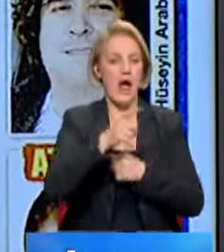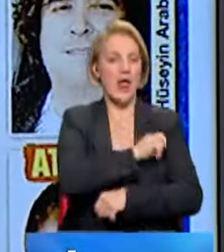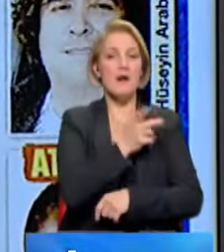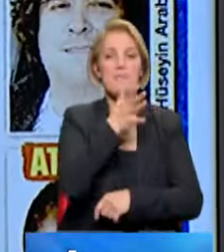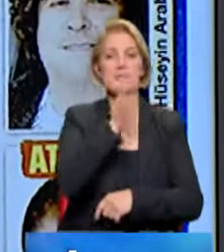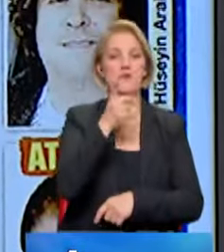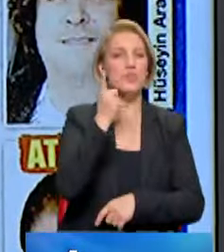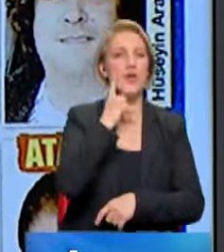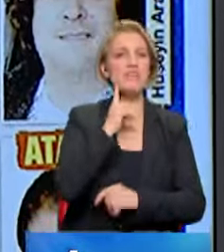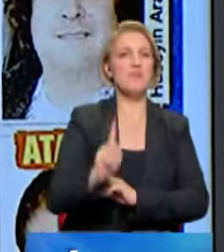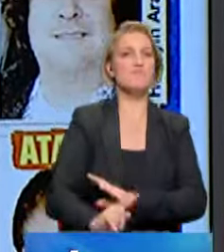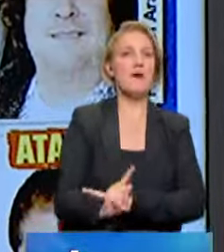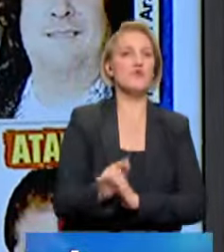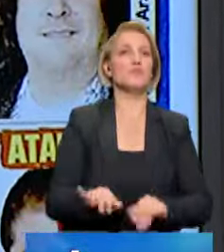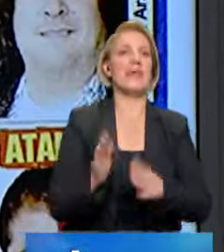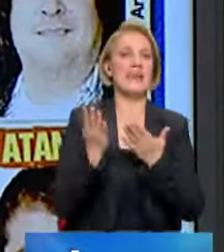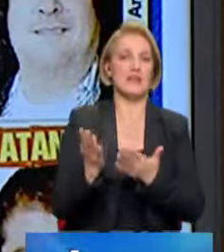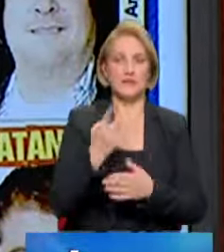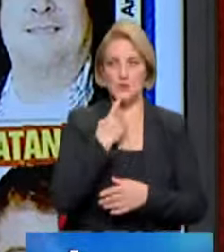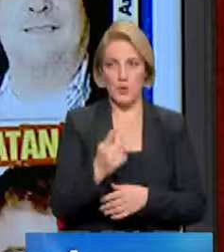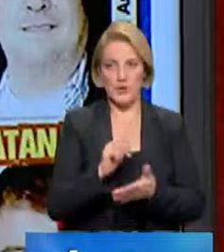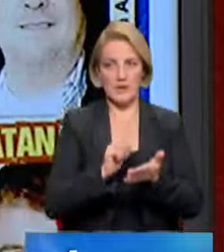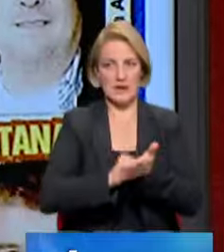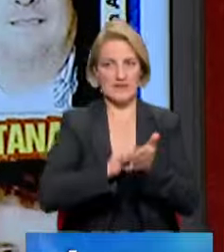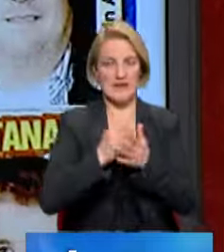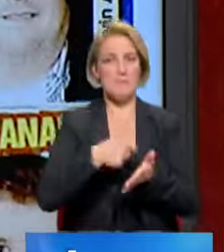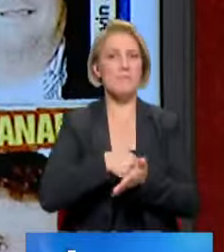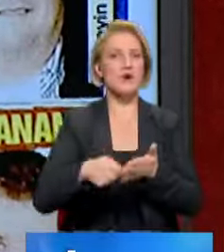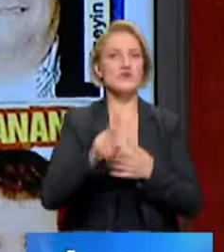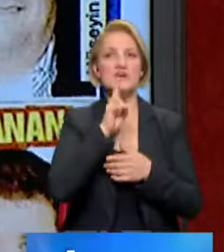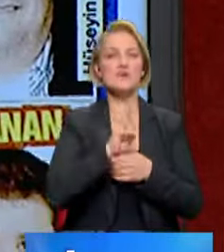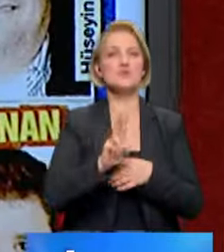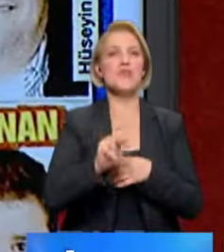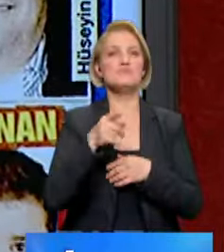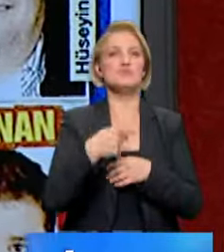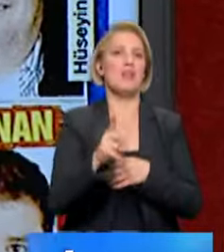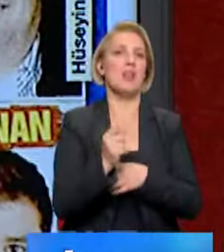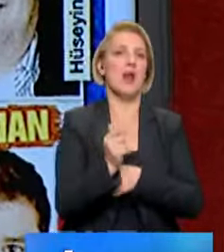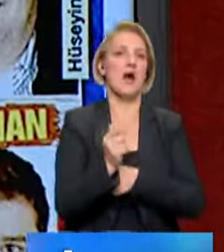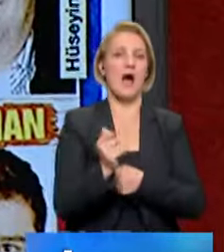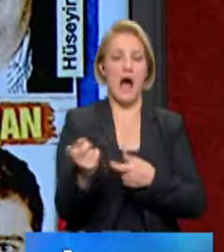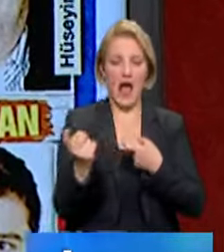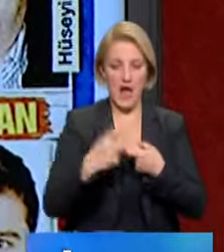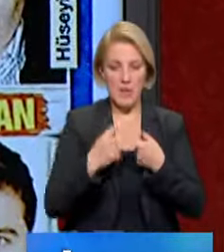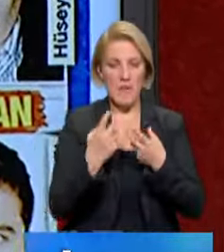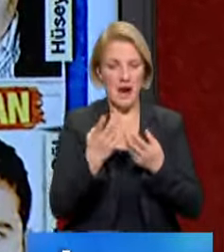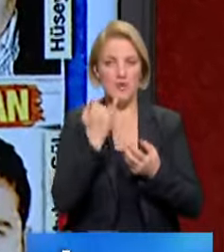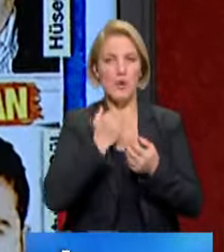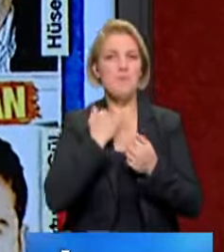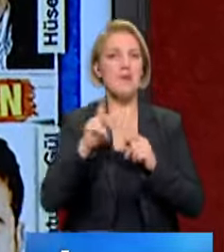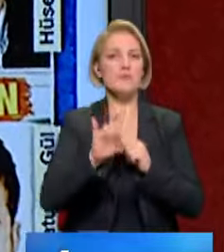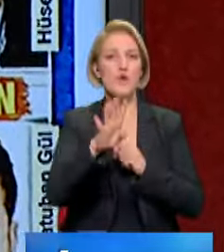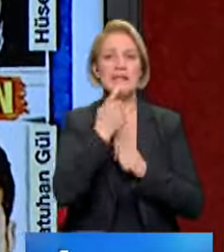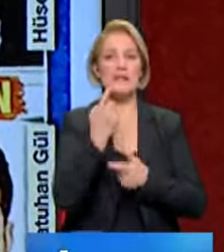bilmiyor, devlet memuru da değil diyor Sözcü gazetesi. Maaşı ise 270 bin liraymış. Ataması açıktan yapıldı. 4 yıl